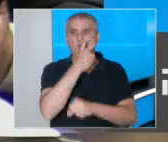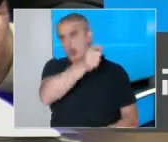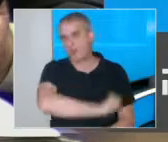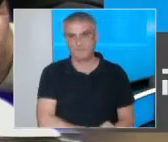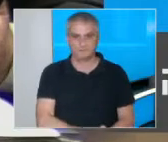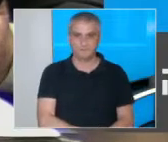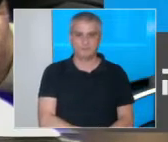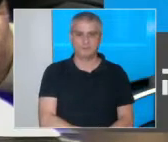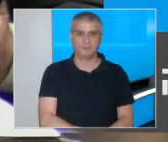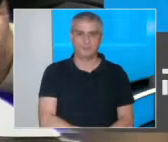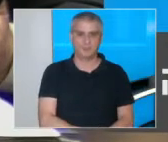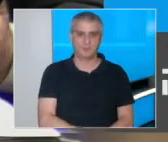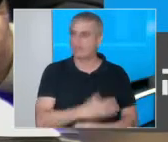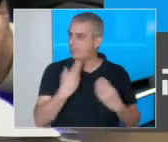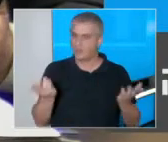אני